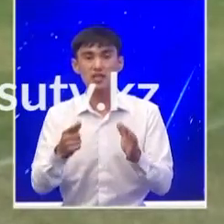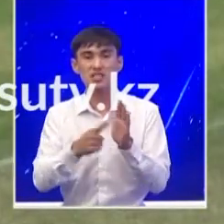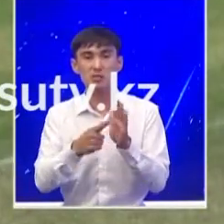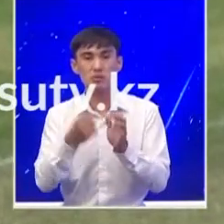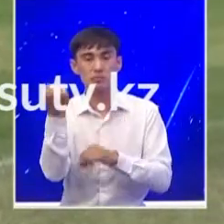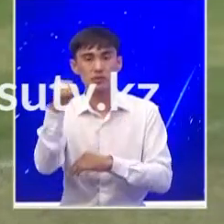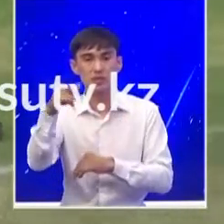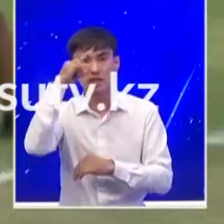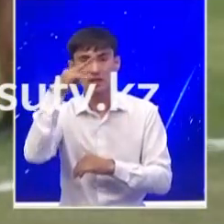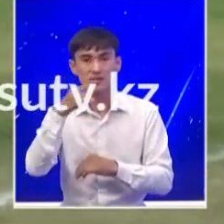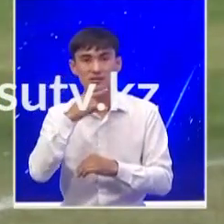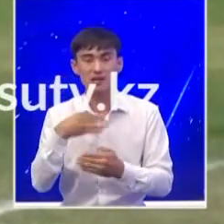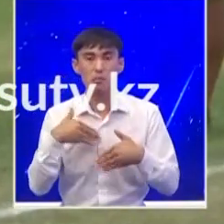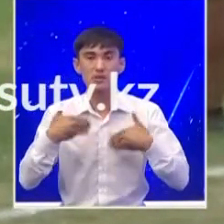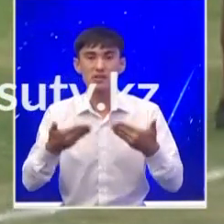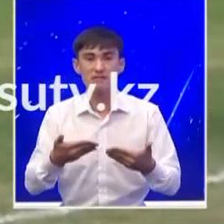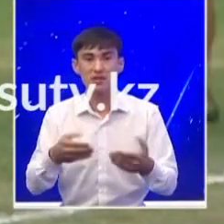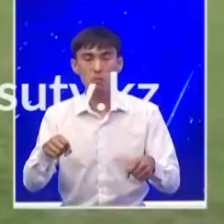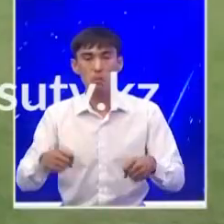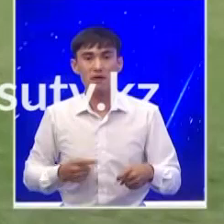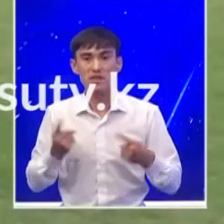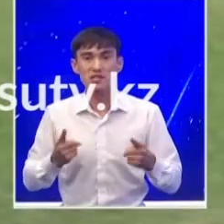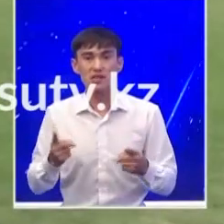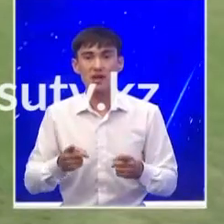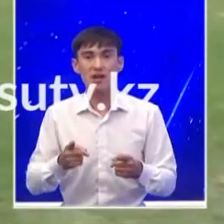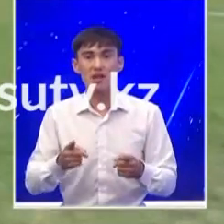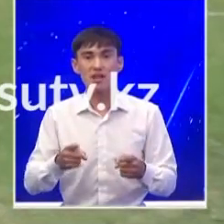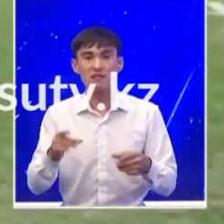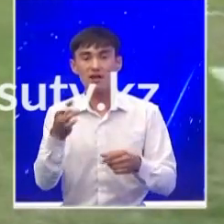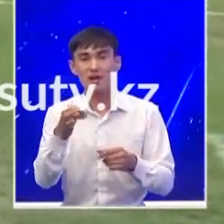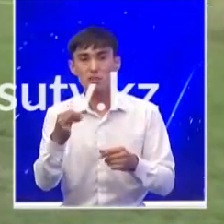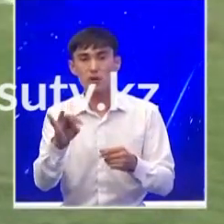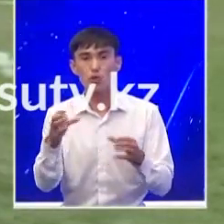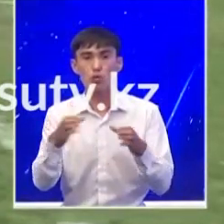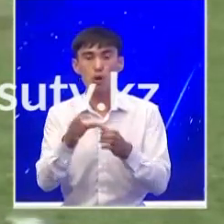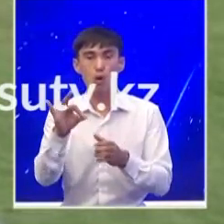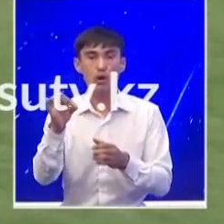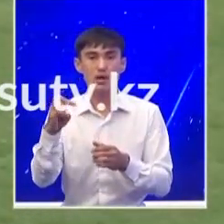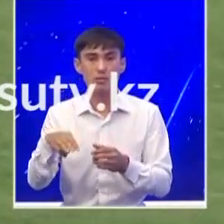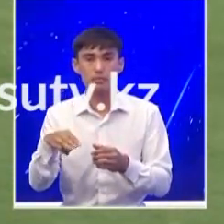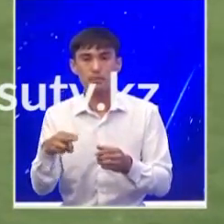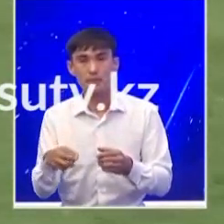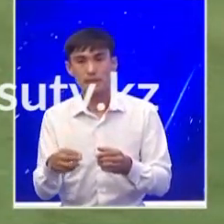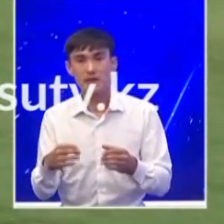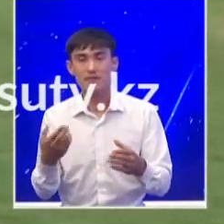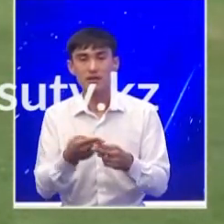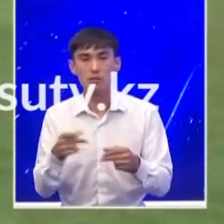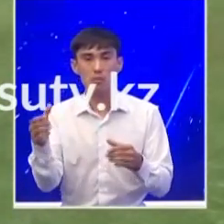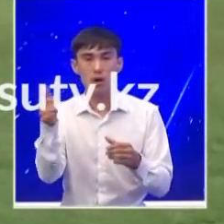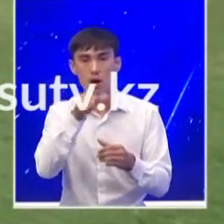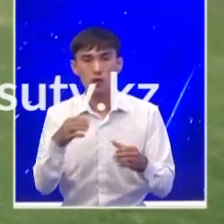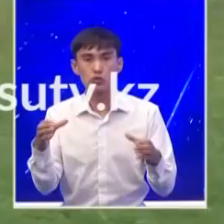чемпионы Казахстана, представители профессионального регбийного клуба «Олимп» Алматинской области. В этом году со состав сборной пополнился